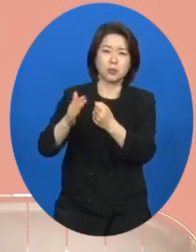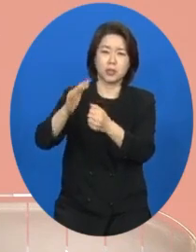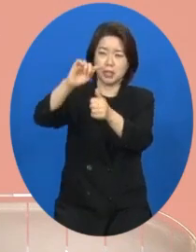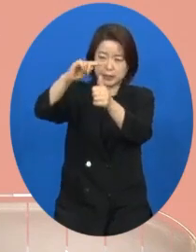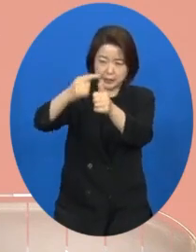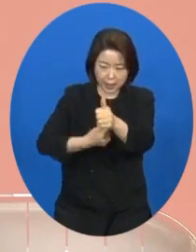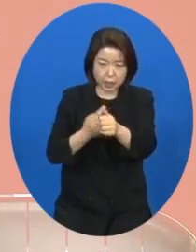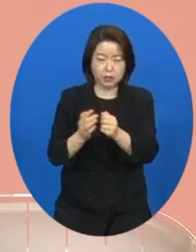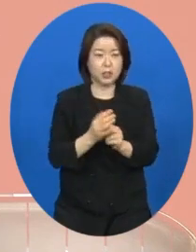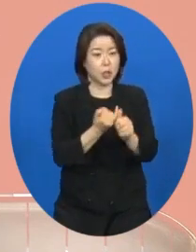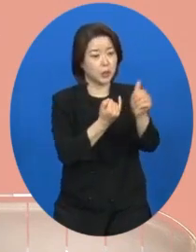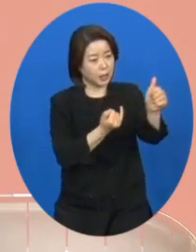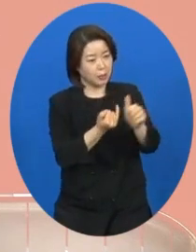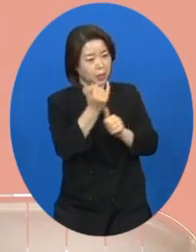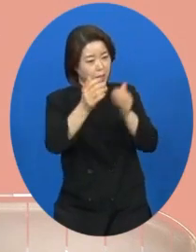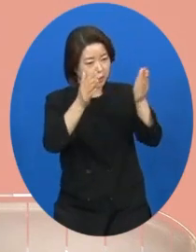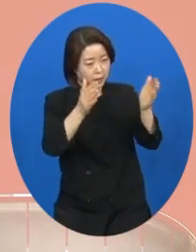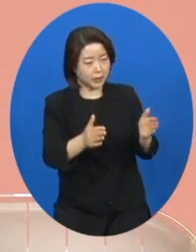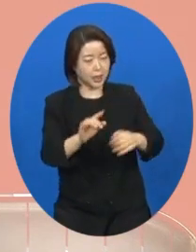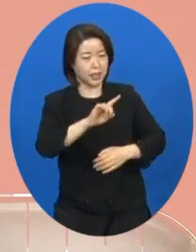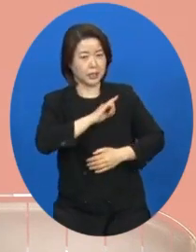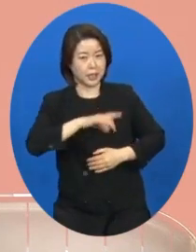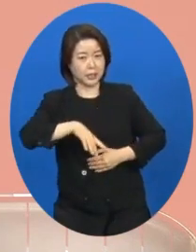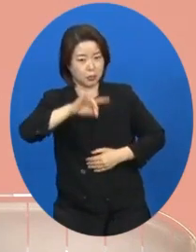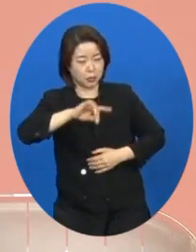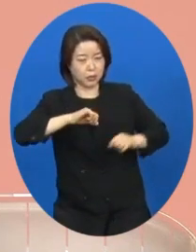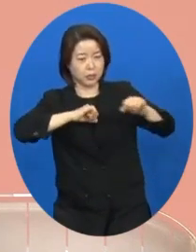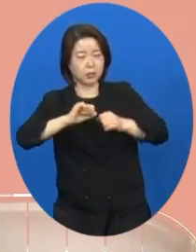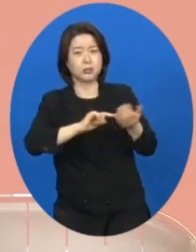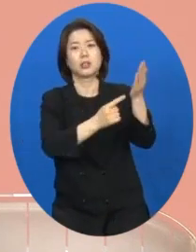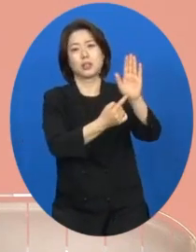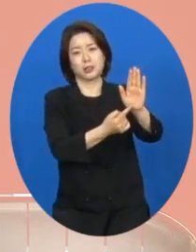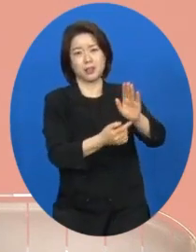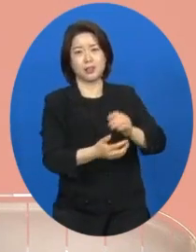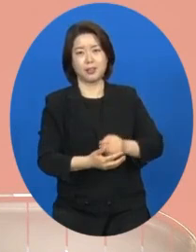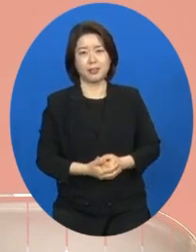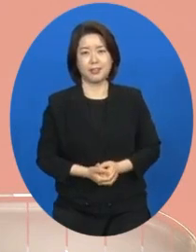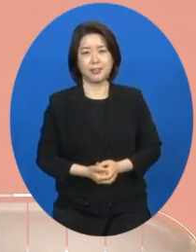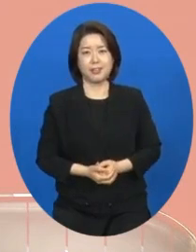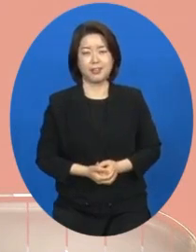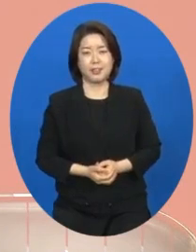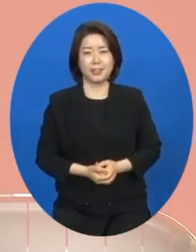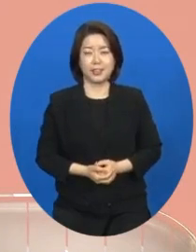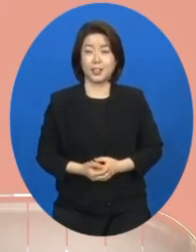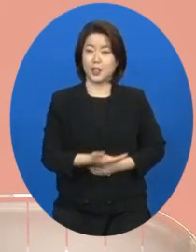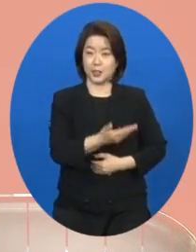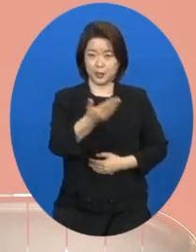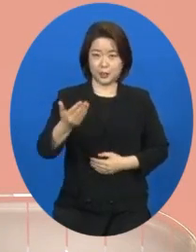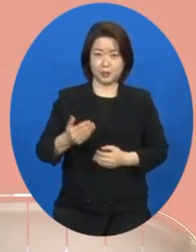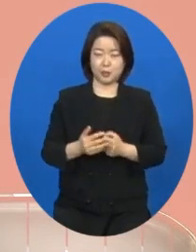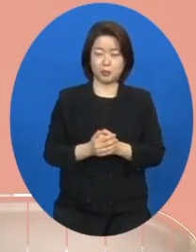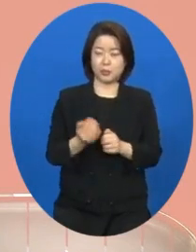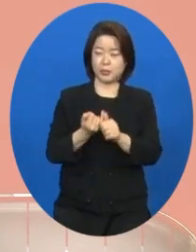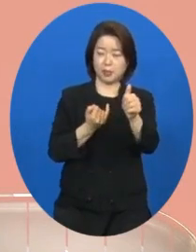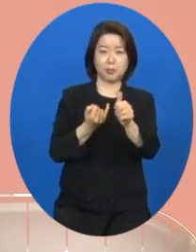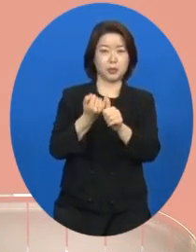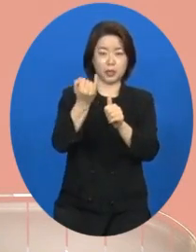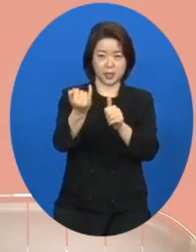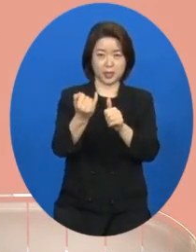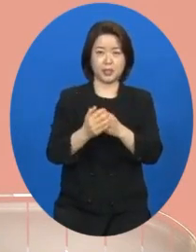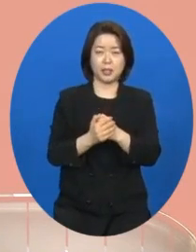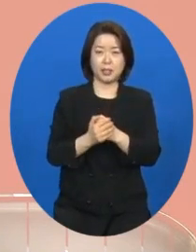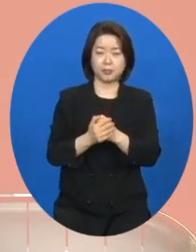그러니까 남편과 아내 사이에 가장 먼저 그 역사가 일어나는 거예요. 여러분, 남편과 아내가